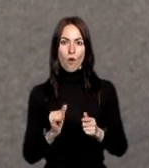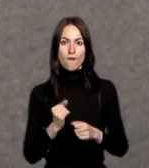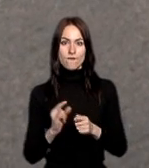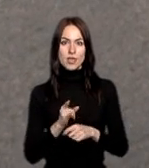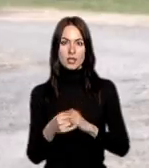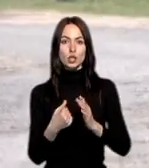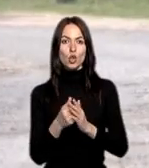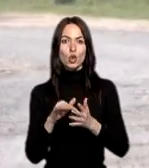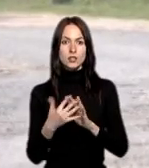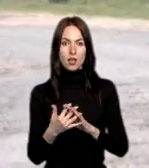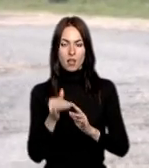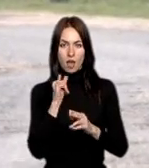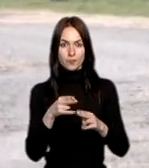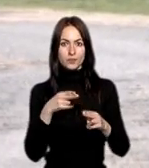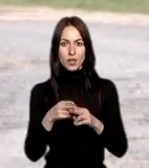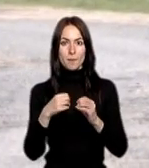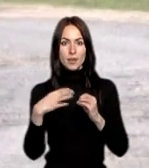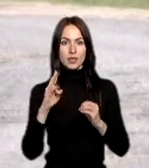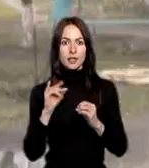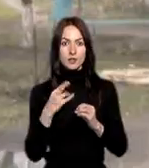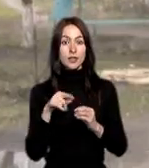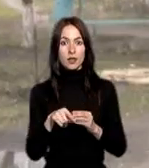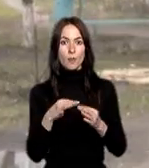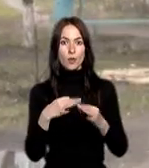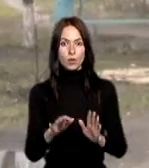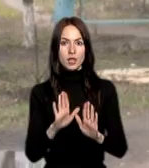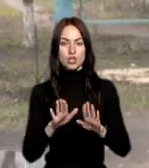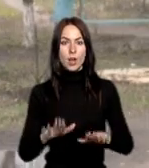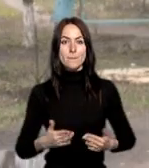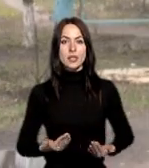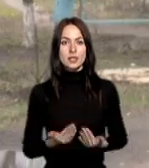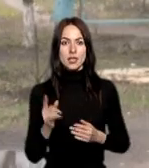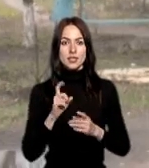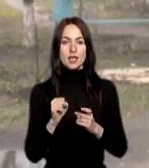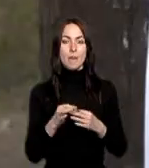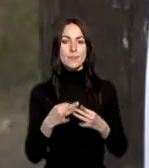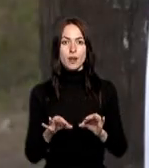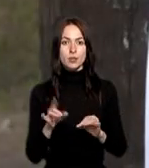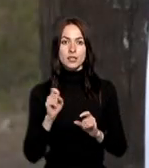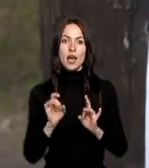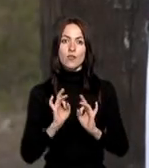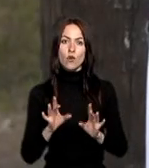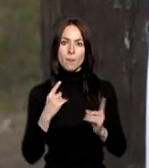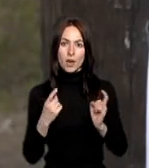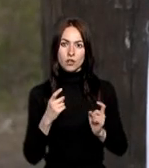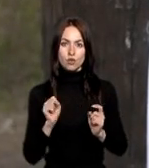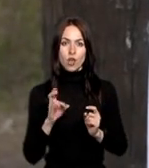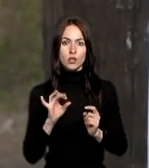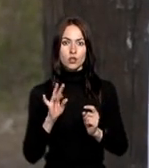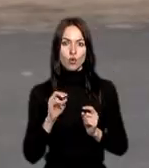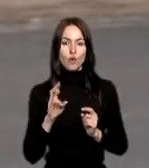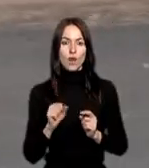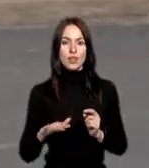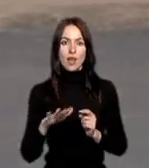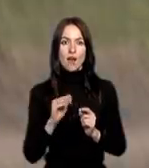до села обмежили 15 квітня, відтоді пропускали лише місцевих і за перепустками. За інформацією Аксьонова, на Валківщині